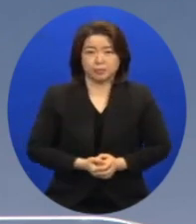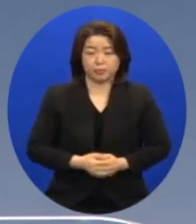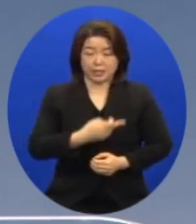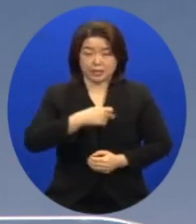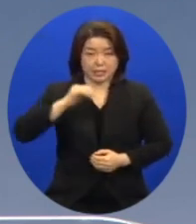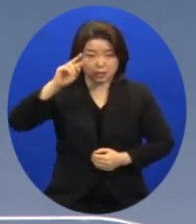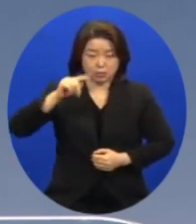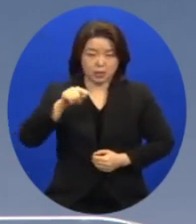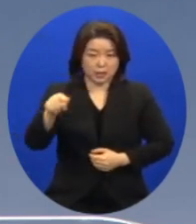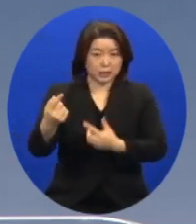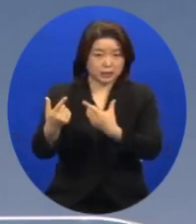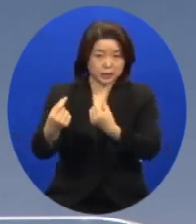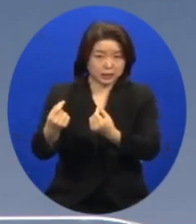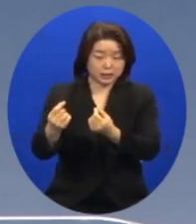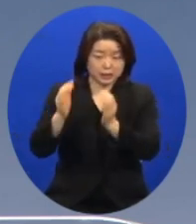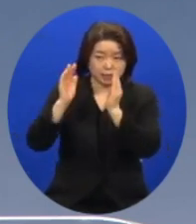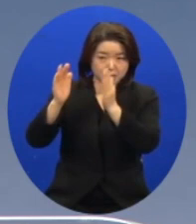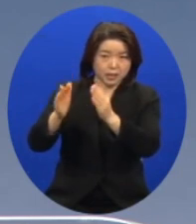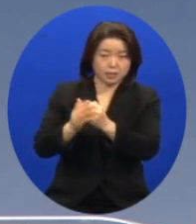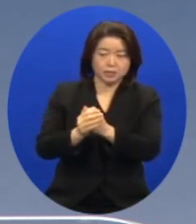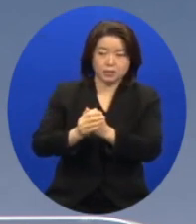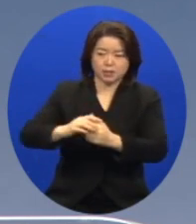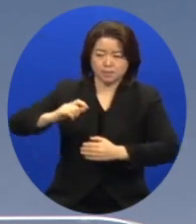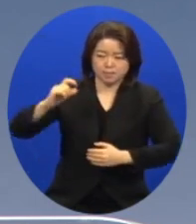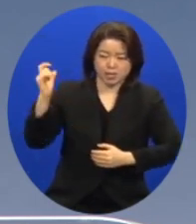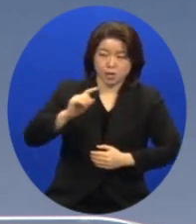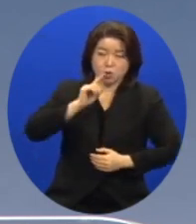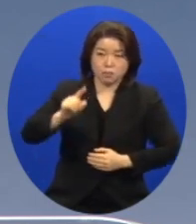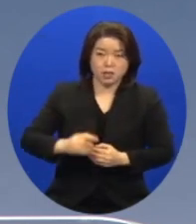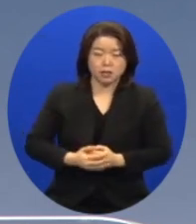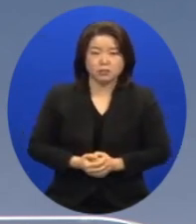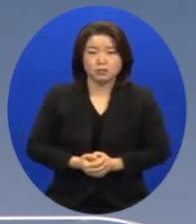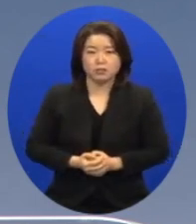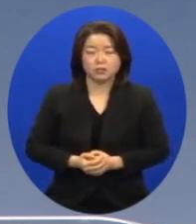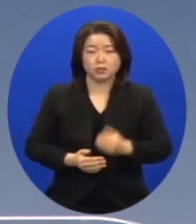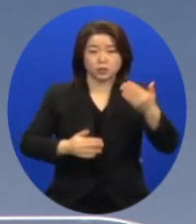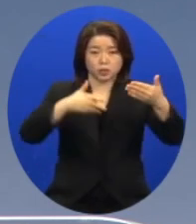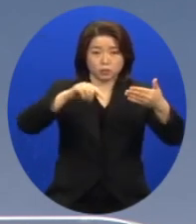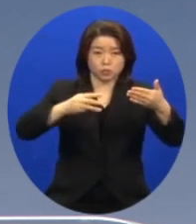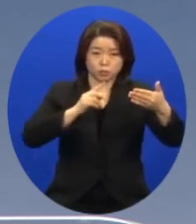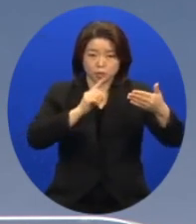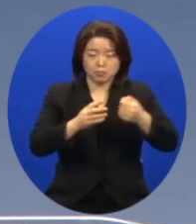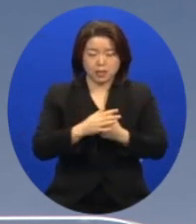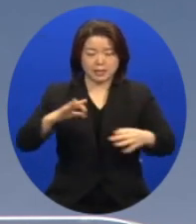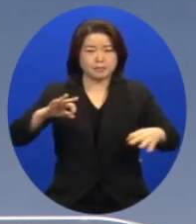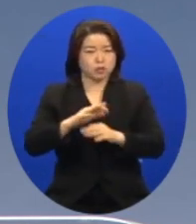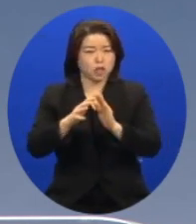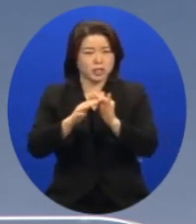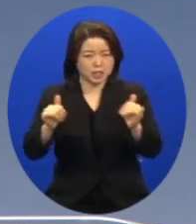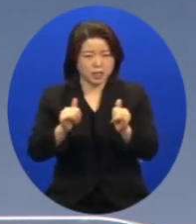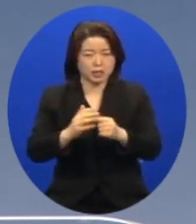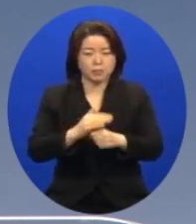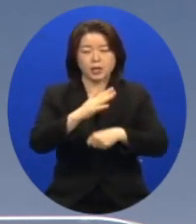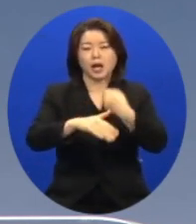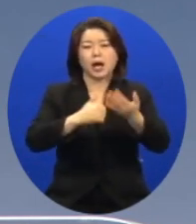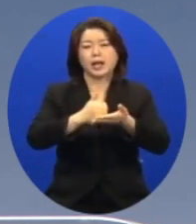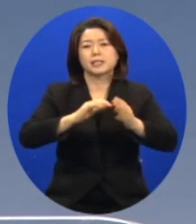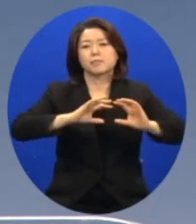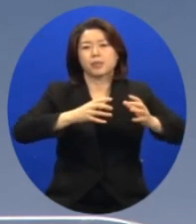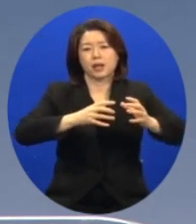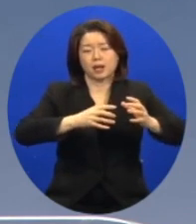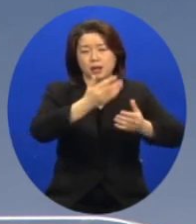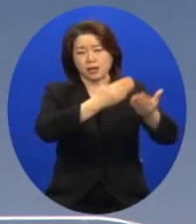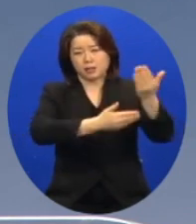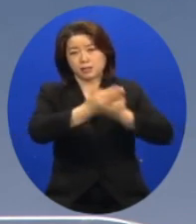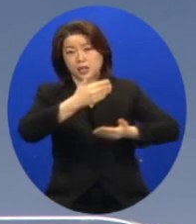바울은 그런 사람을 향하여 단호하게 말합니다 9절 말씀에 불의한 사람들은 하나님의 나라를